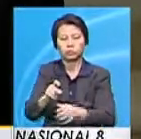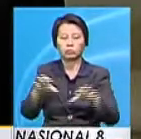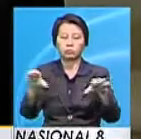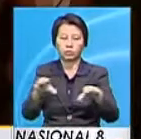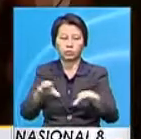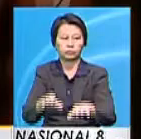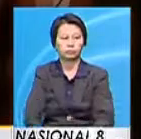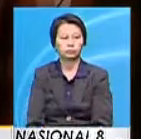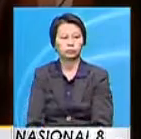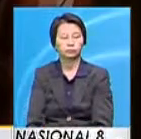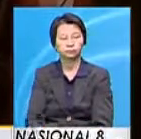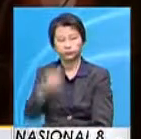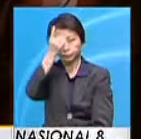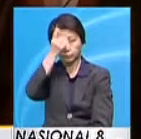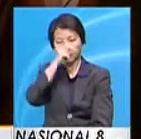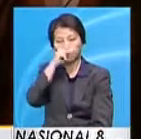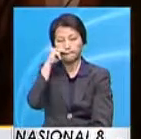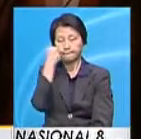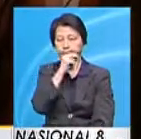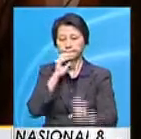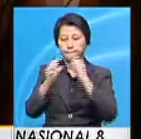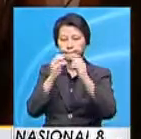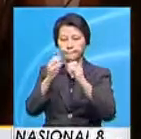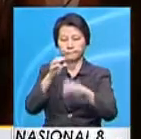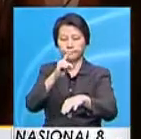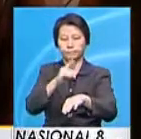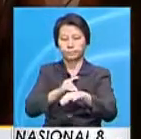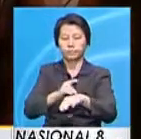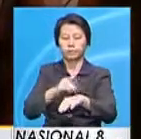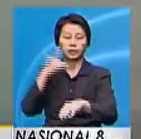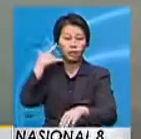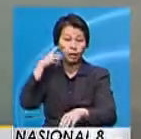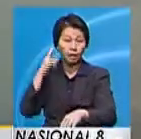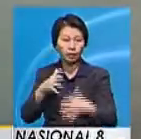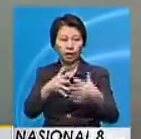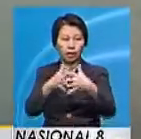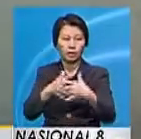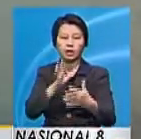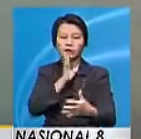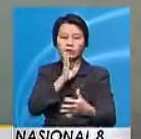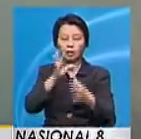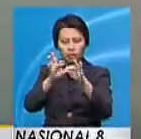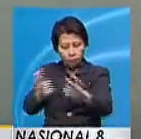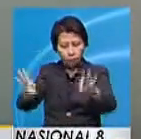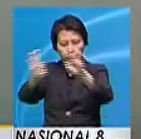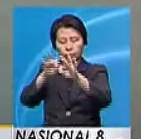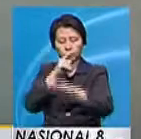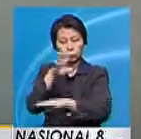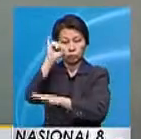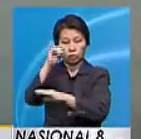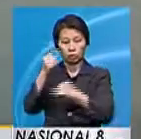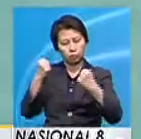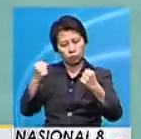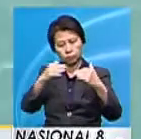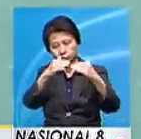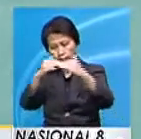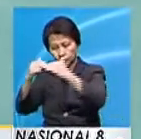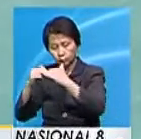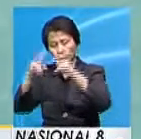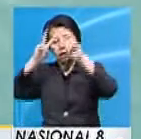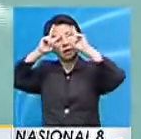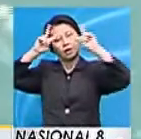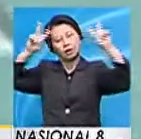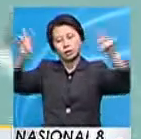dilakukan. Datuk Seri Najib bercakap dalam sidang media di Sunnylands menegaskan ia penting bagi menjamin kestabilan dan keamanan